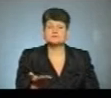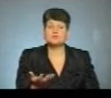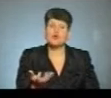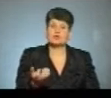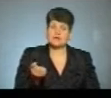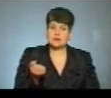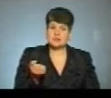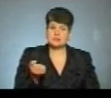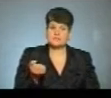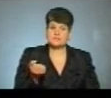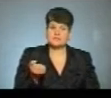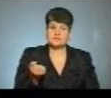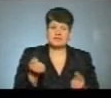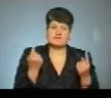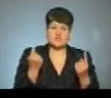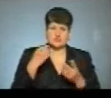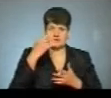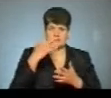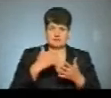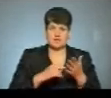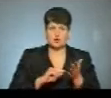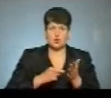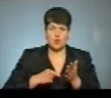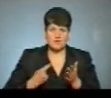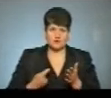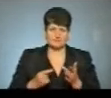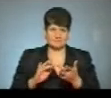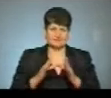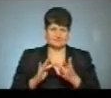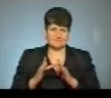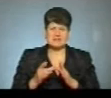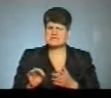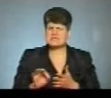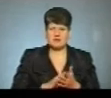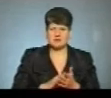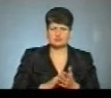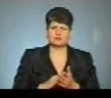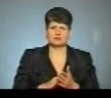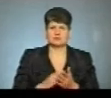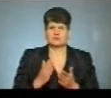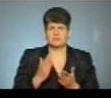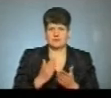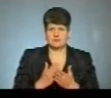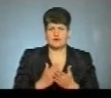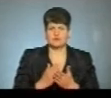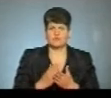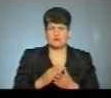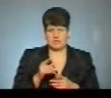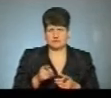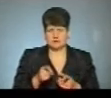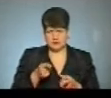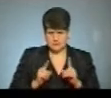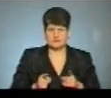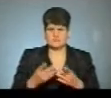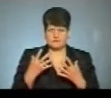отримати величезний спектр довідок в електронному вигляді, і зразу ці довідки мають статус юридичного